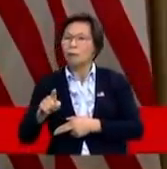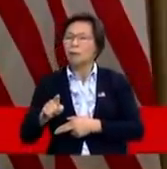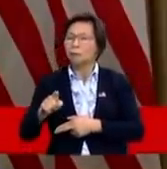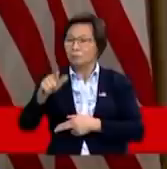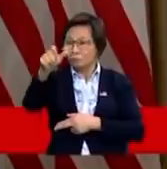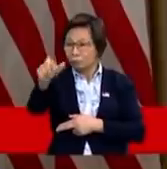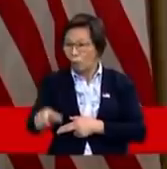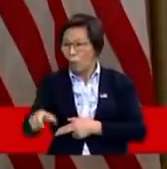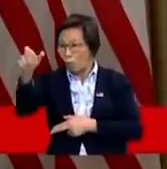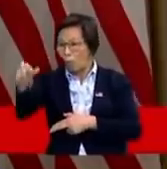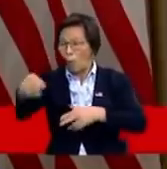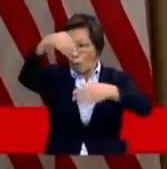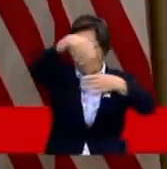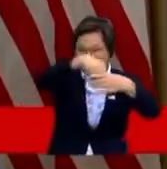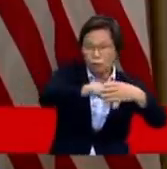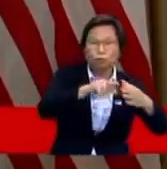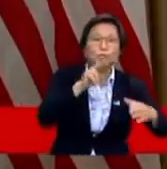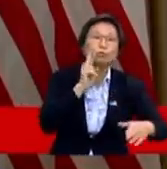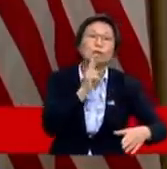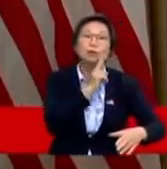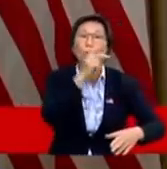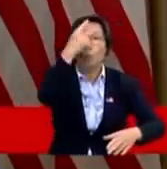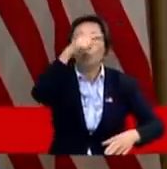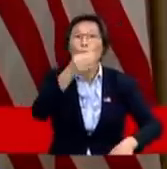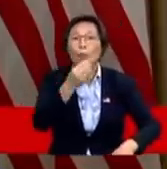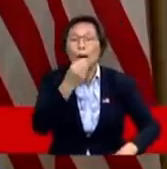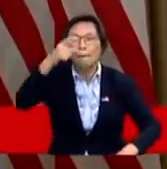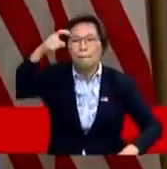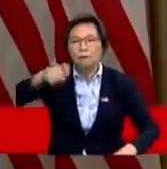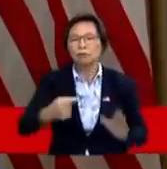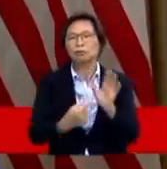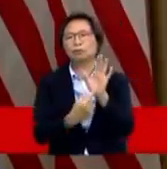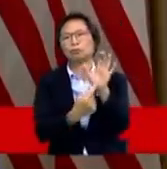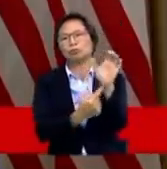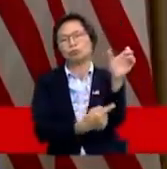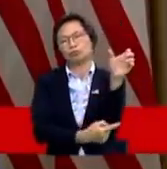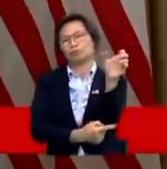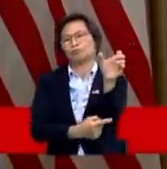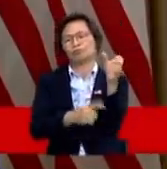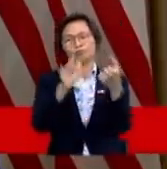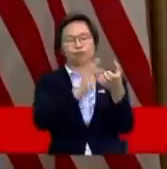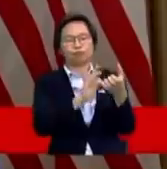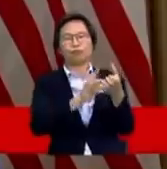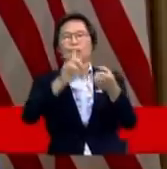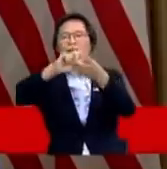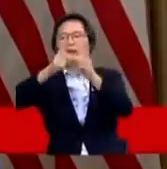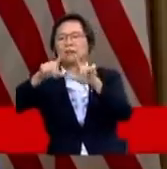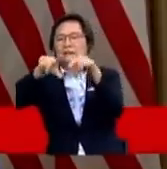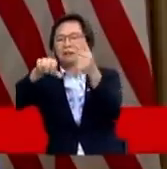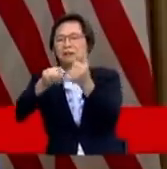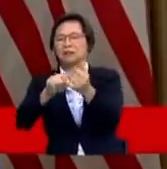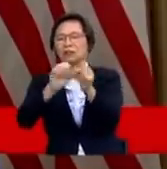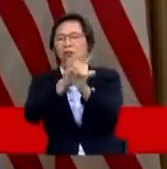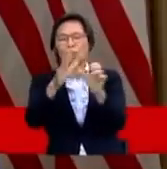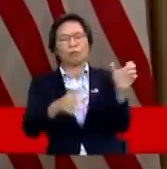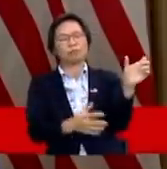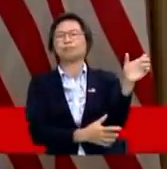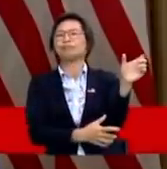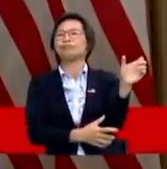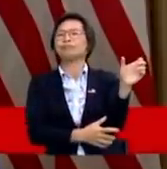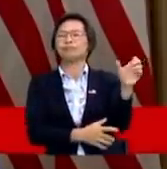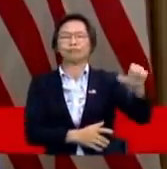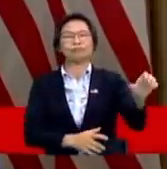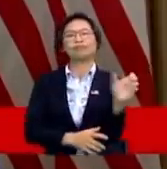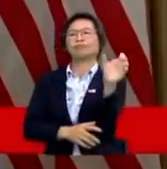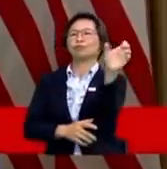premis untuk Jin ini nih Misty menunjukkan segel digital gak sedasi komik 19 ataupun